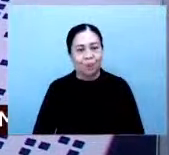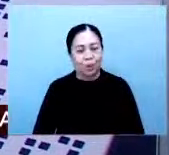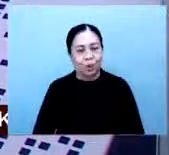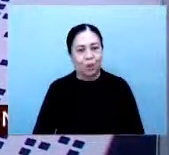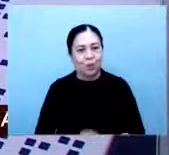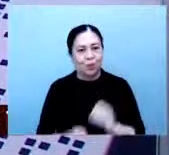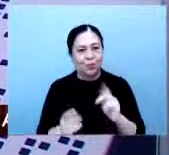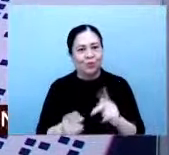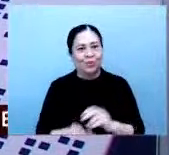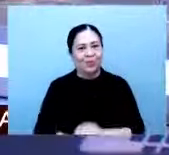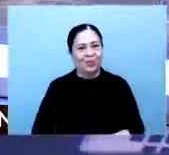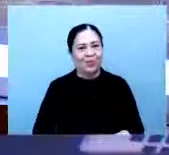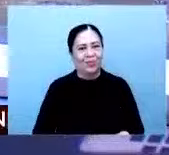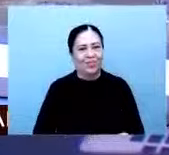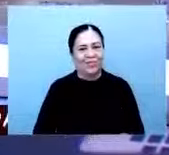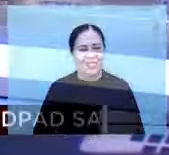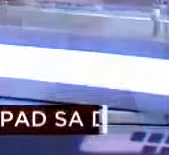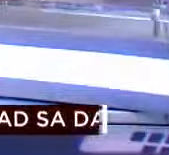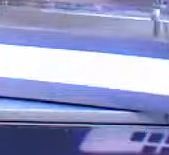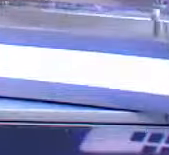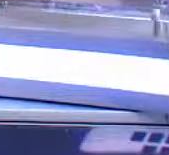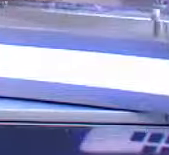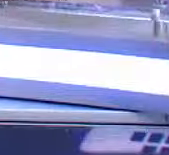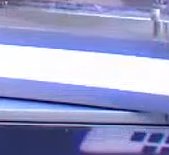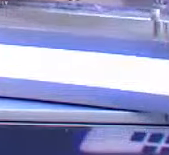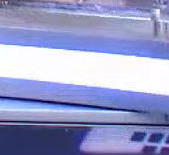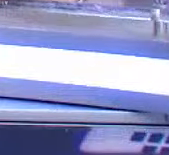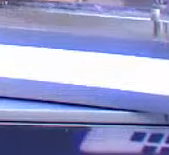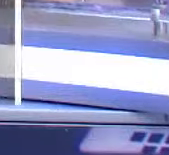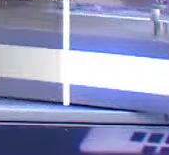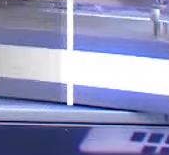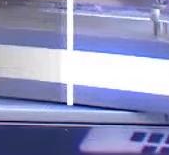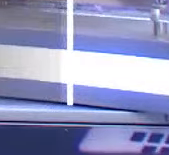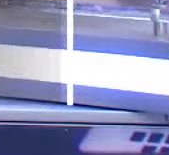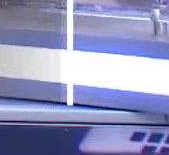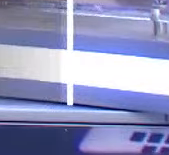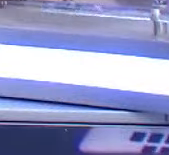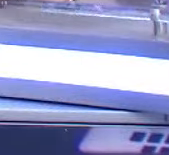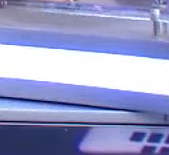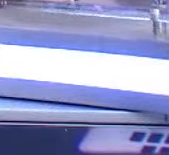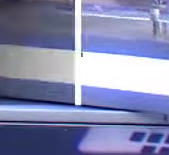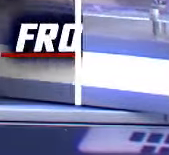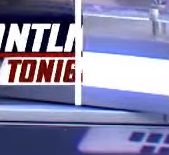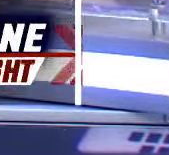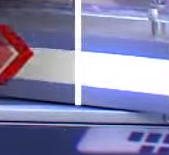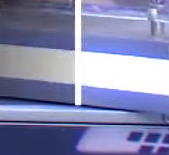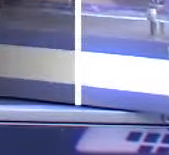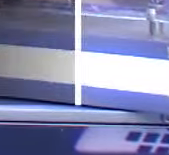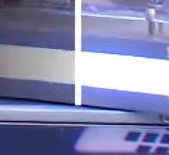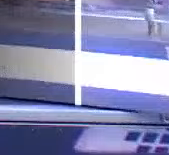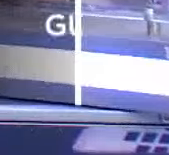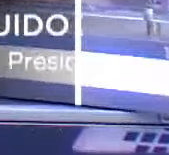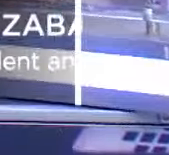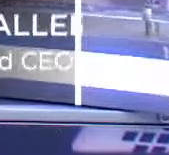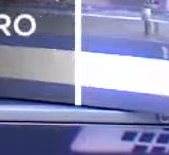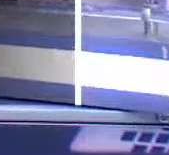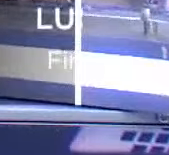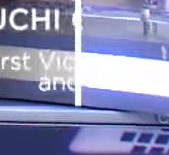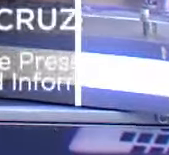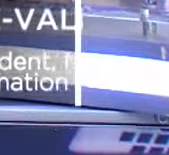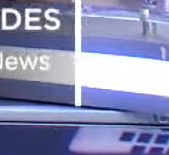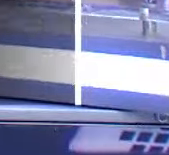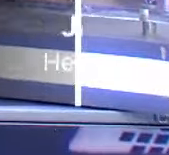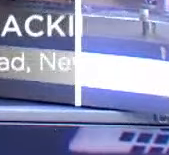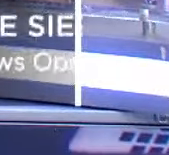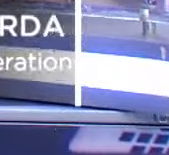pa Atan 4ag headlines balit at diskusyon para sa paghubog ng matalinong